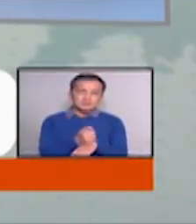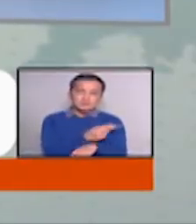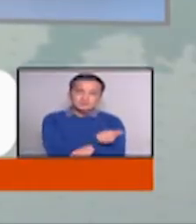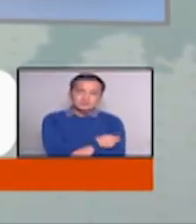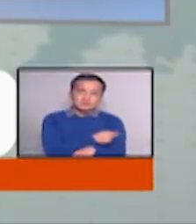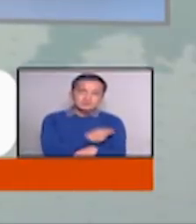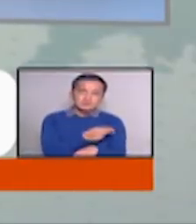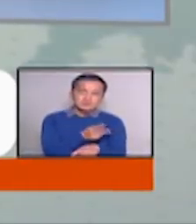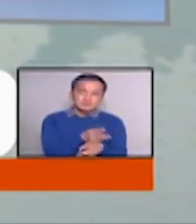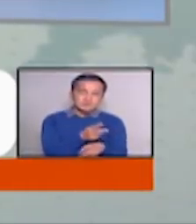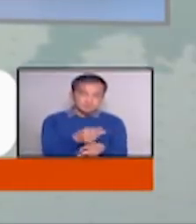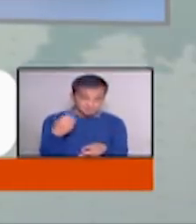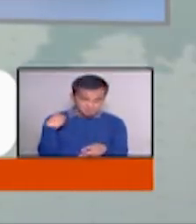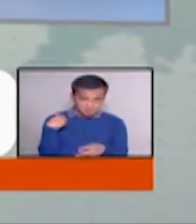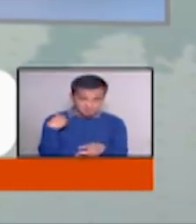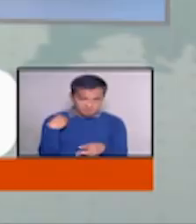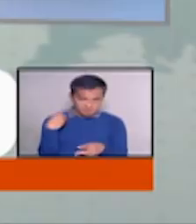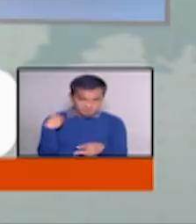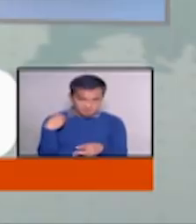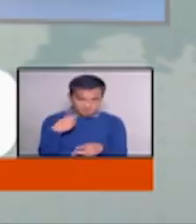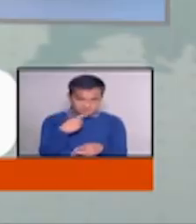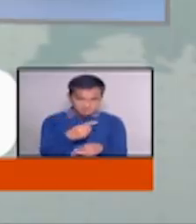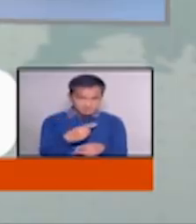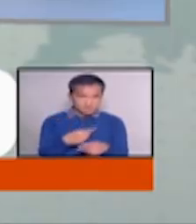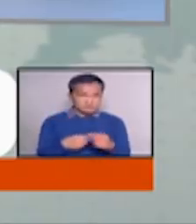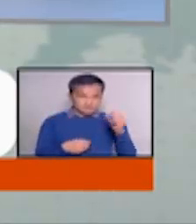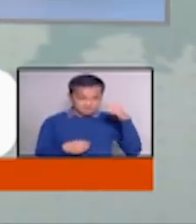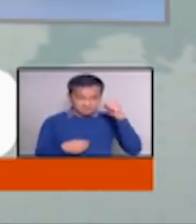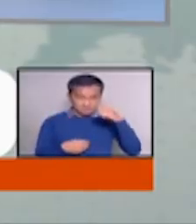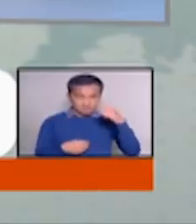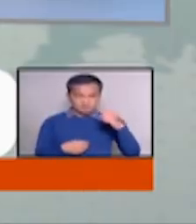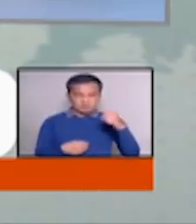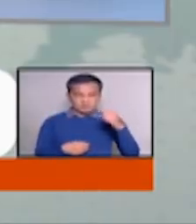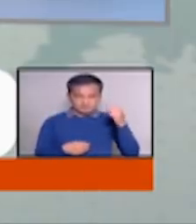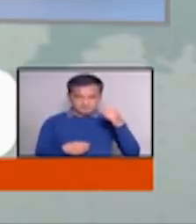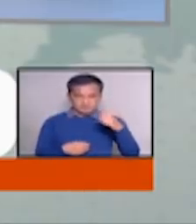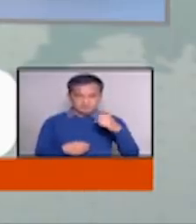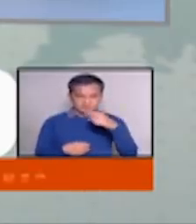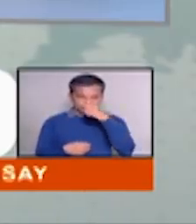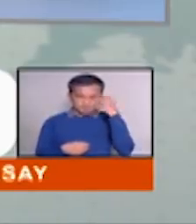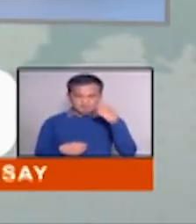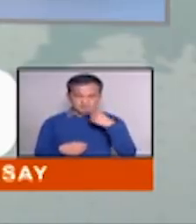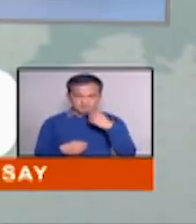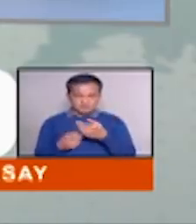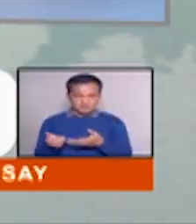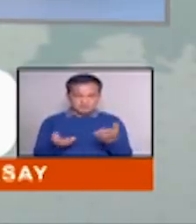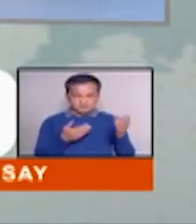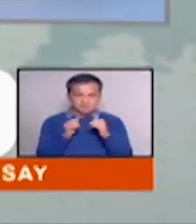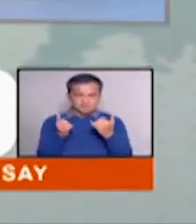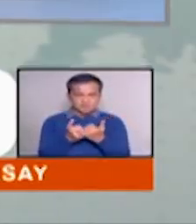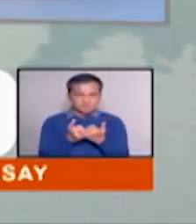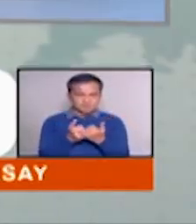para bantayan yung anak na amo? Yung amo mo mismo ang nagsabi dyan ka? Yung amo ko po mismo po. Opo. Kasi akala ko po dadalhin niya ako sa